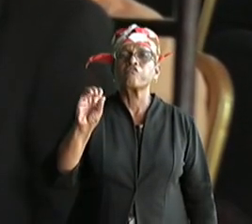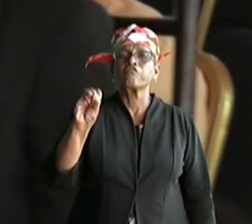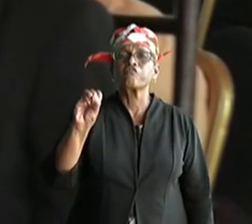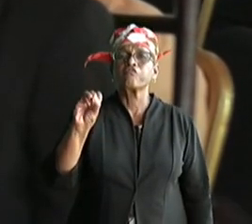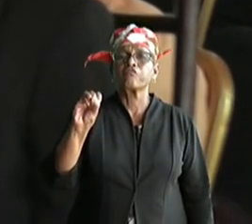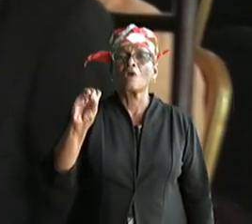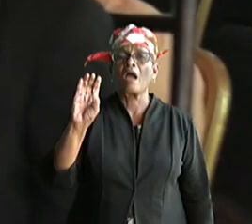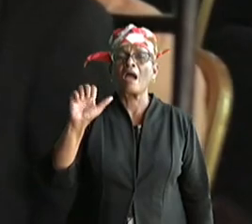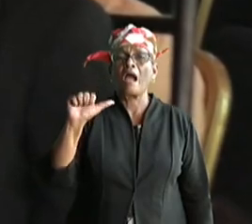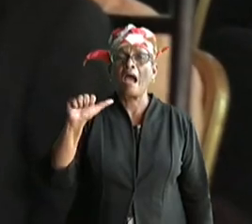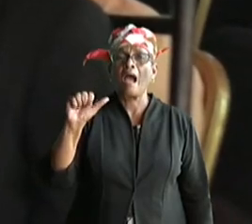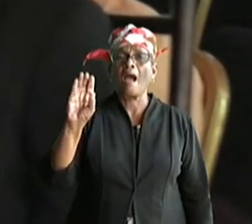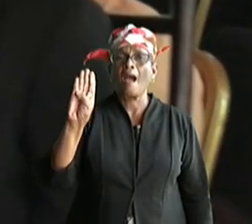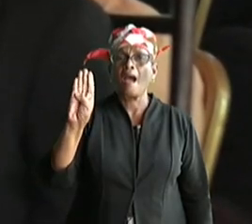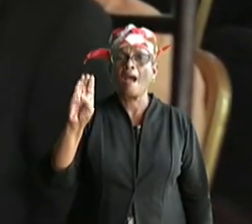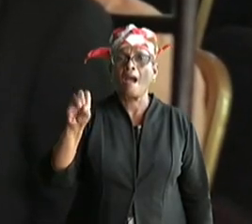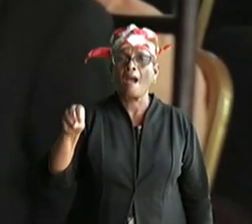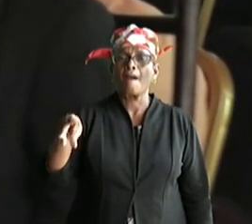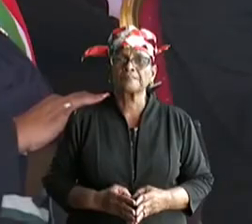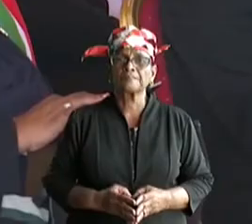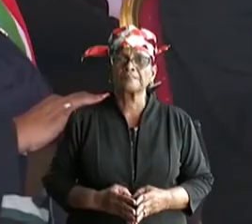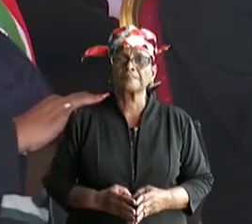de ABAPL-fractie.